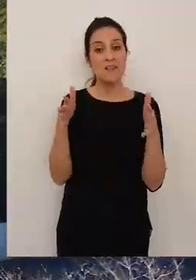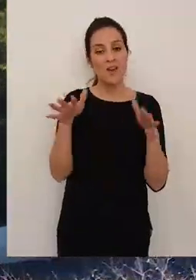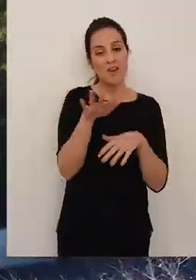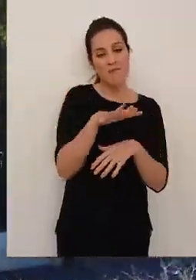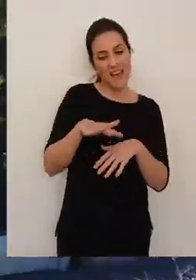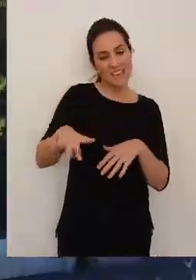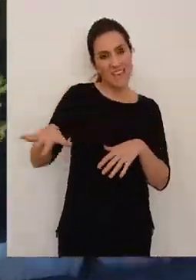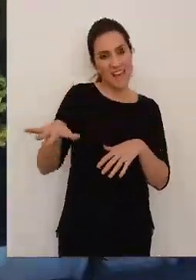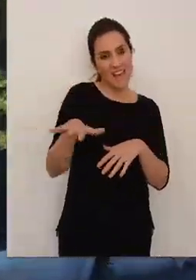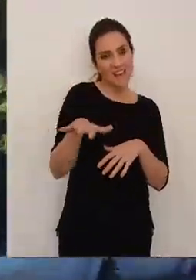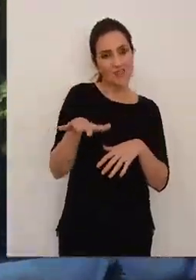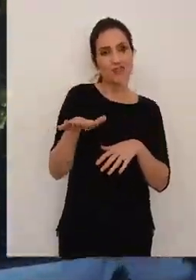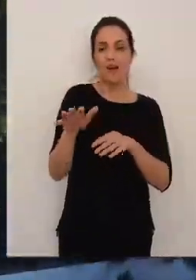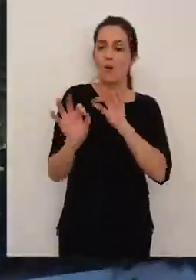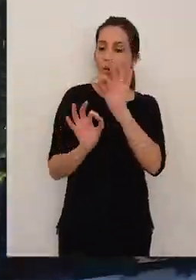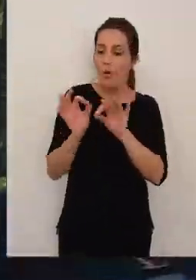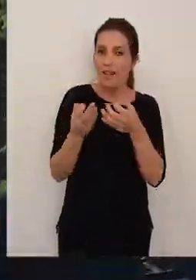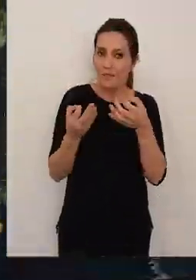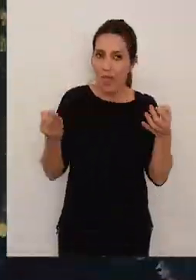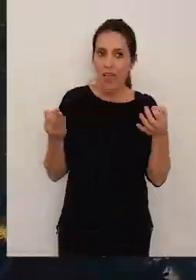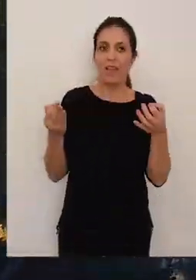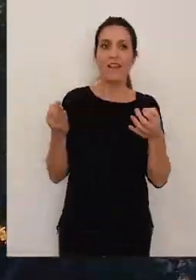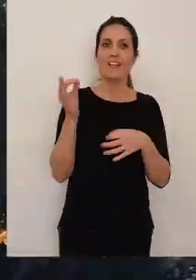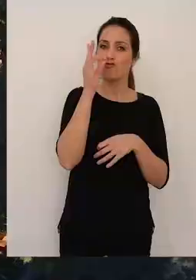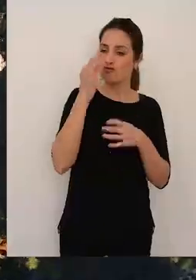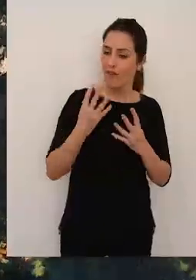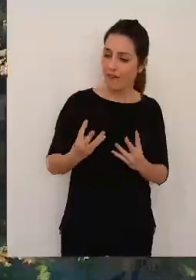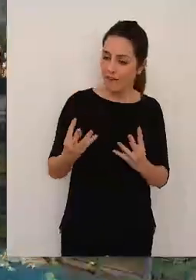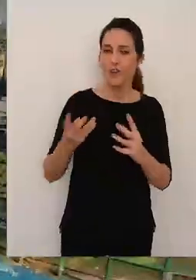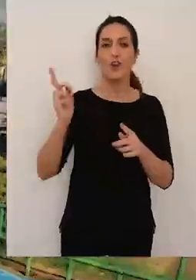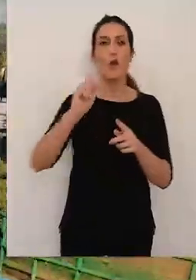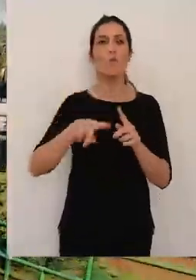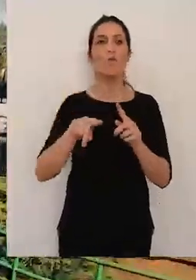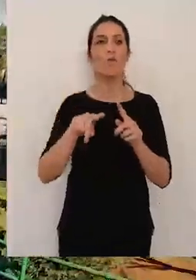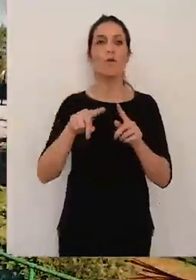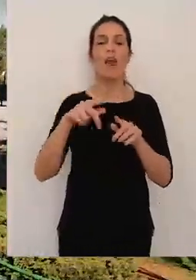ben curati, decorati dal verde e da preziose opere d'arte.